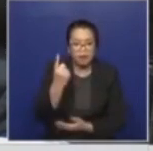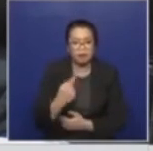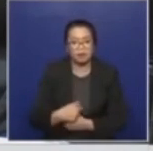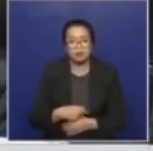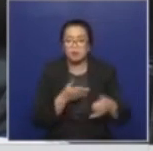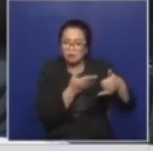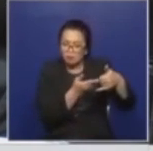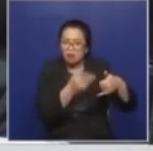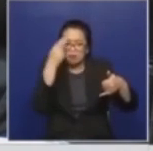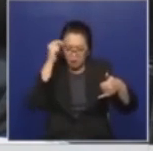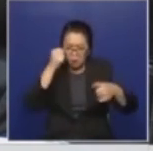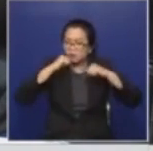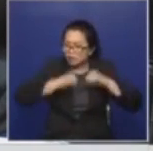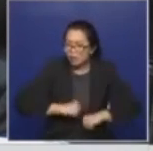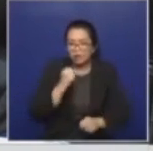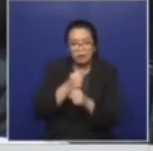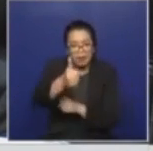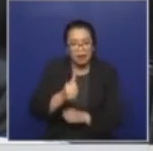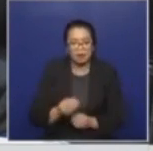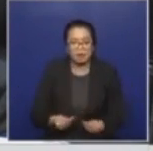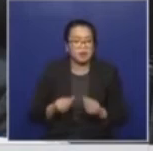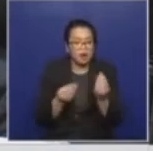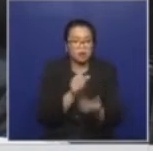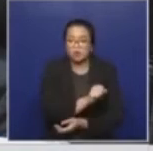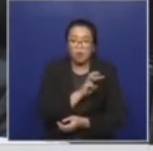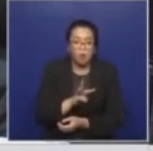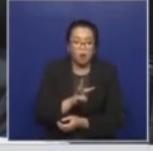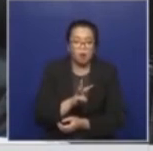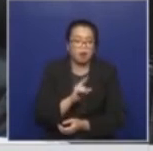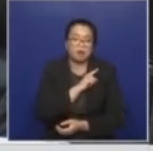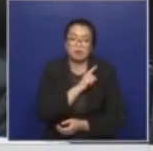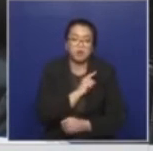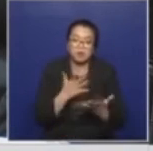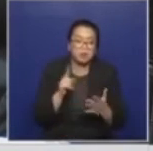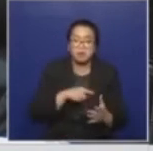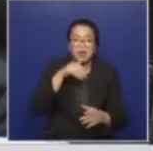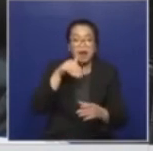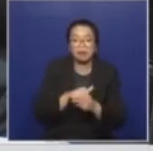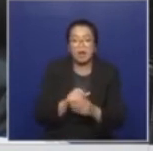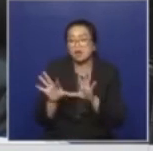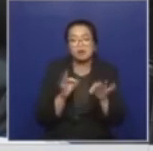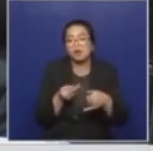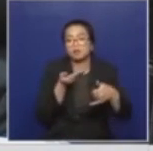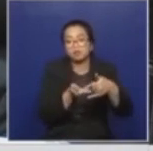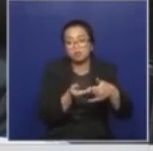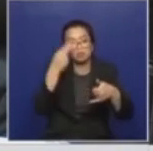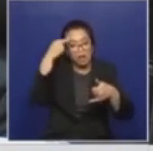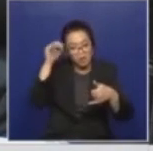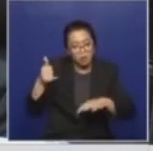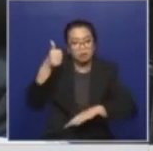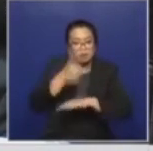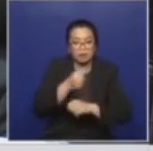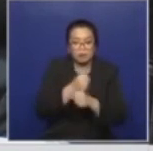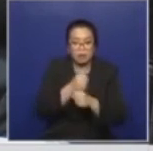ของท่านเลยในการที่จะต้องให้สวไม่มีหน้าที่และมานาจมาเลือกท่านไม่เหลือความสามารถครับแ